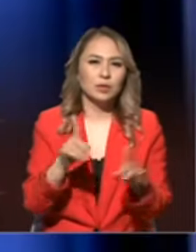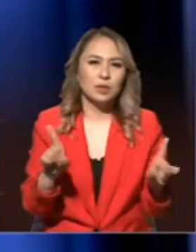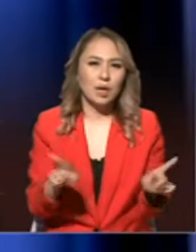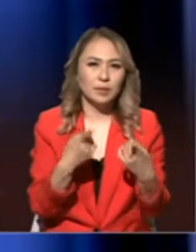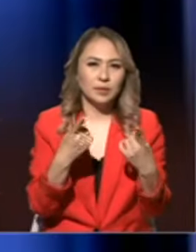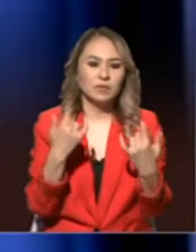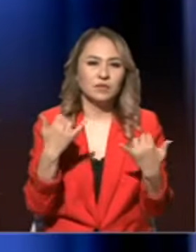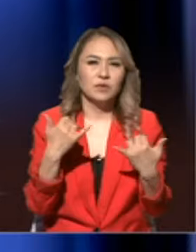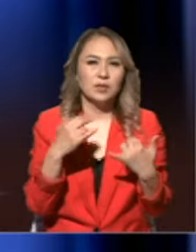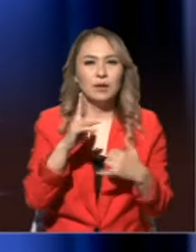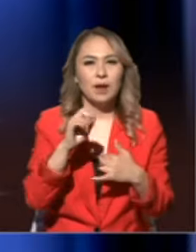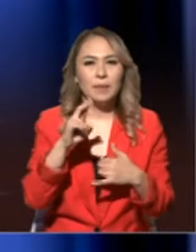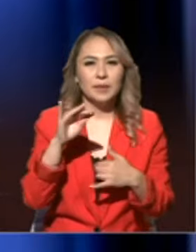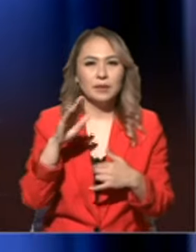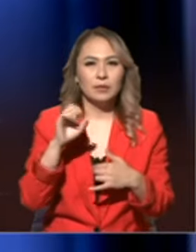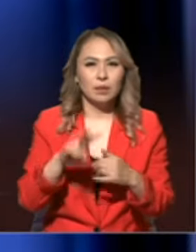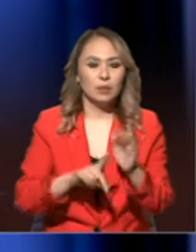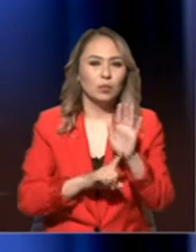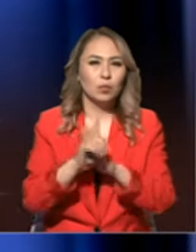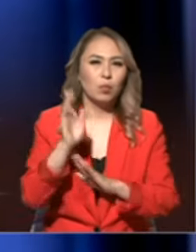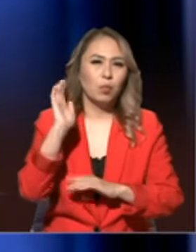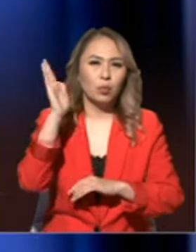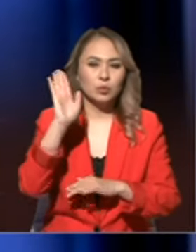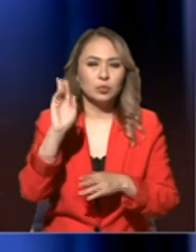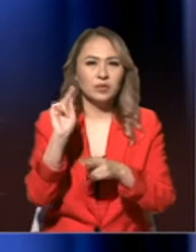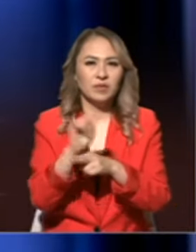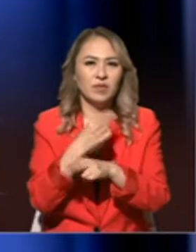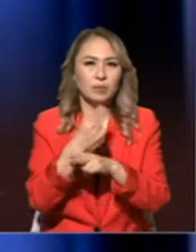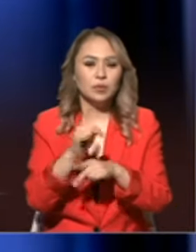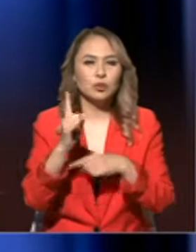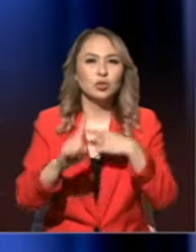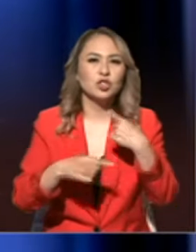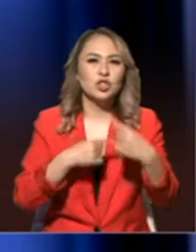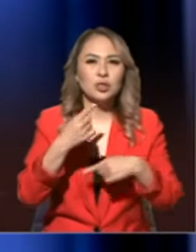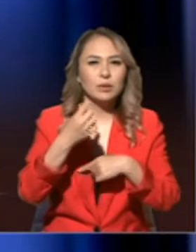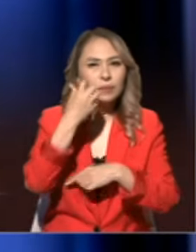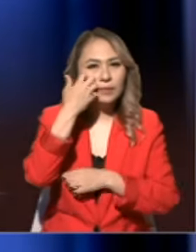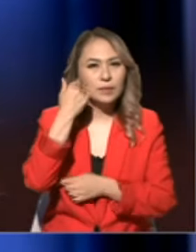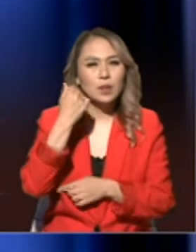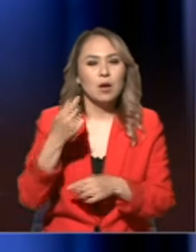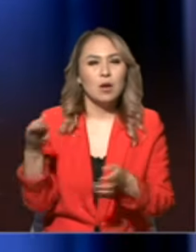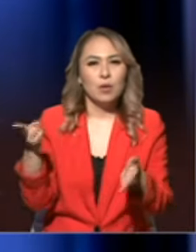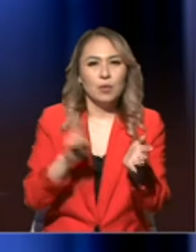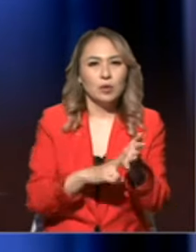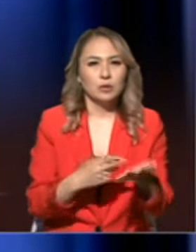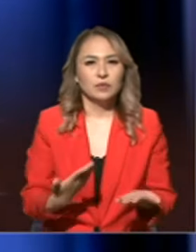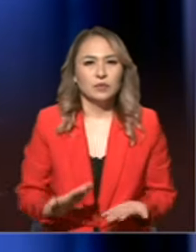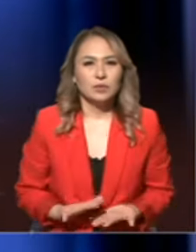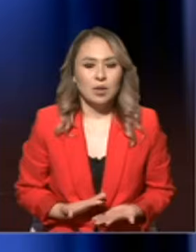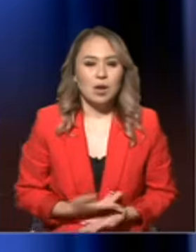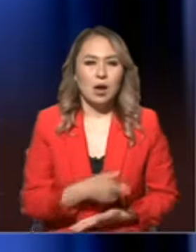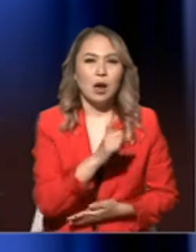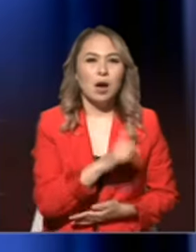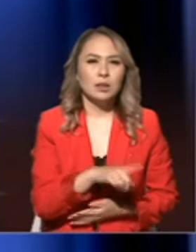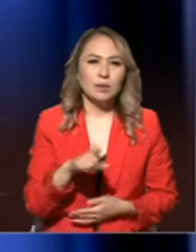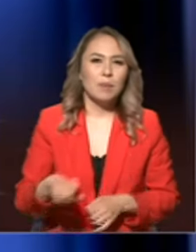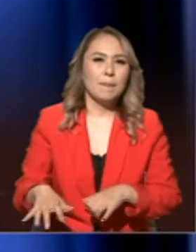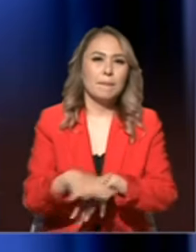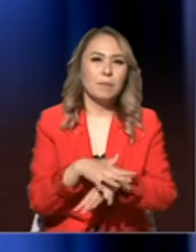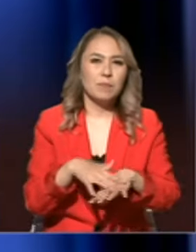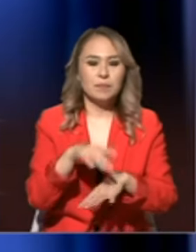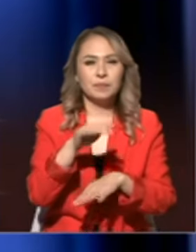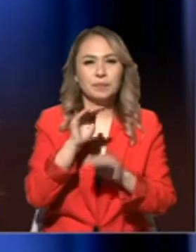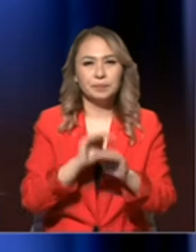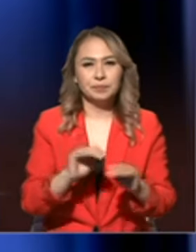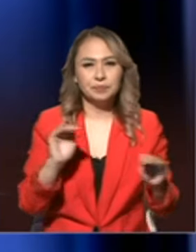Қараңыз, ол адами капиталды біз болашағымызды тәрбиелейміз не арқылы? Сол көшіп келіп жатқан адамдардың да балаларына